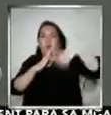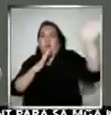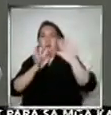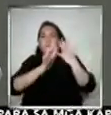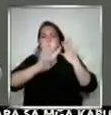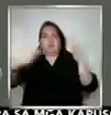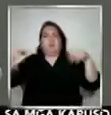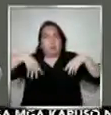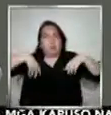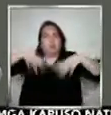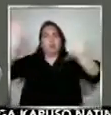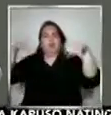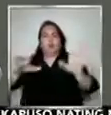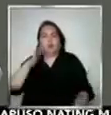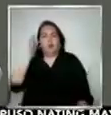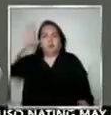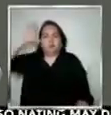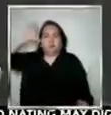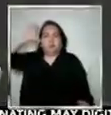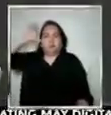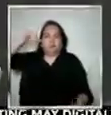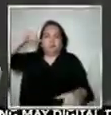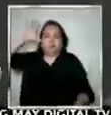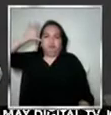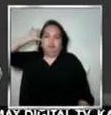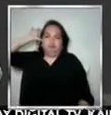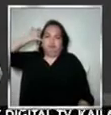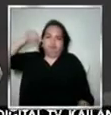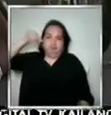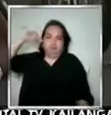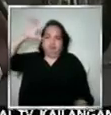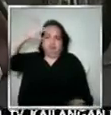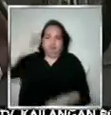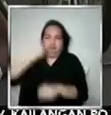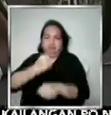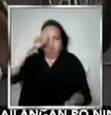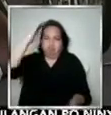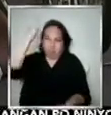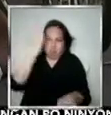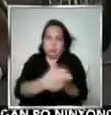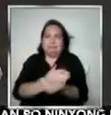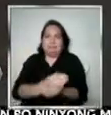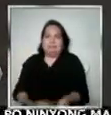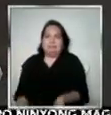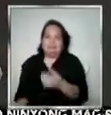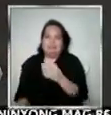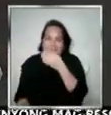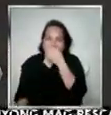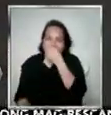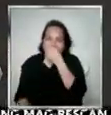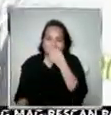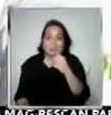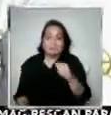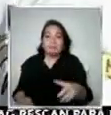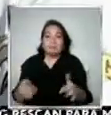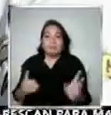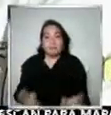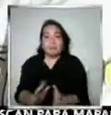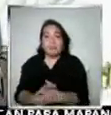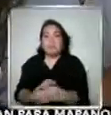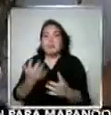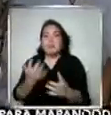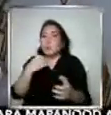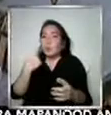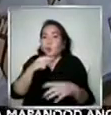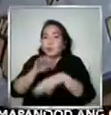katigasan ng uno natin ay bawasan natin. Kaya ang mga nagpunta rito, kanya-kanyang diskarte para di masita. Papasalamat